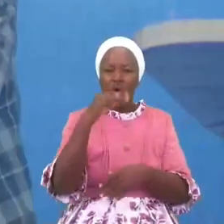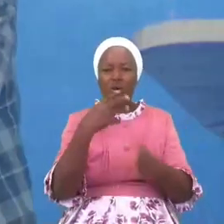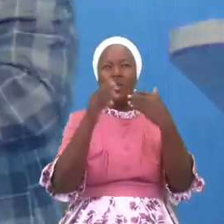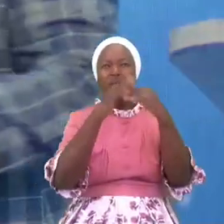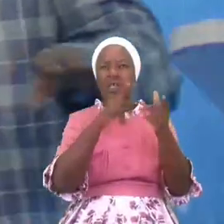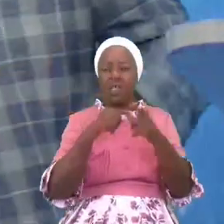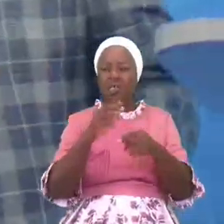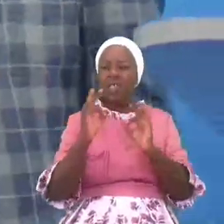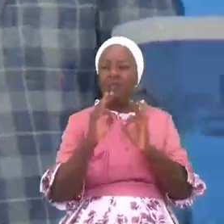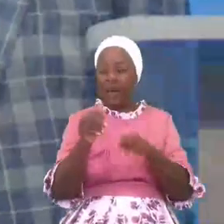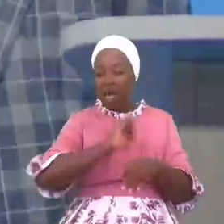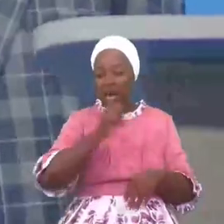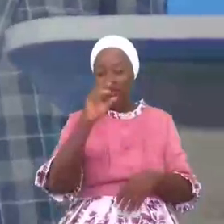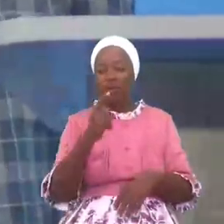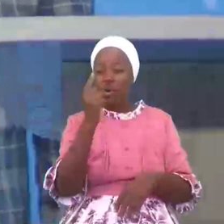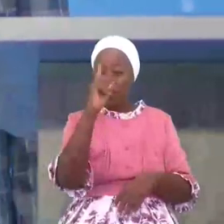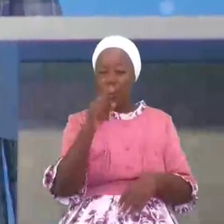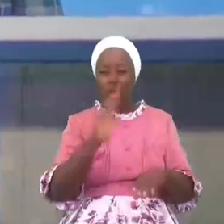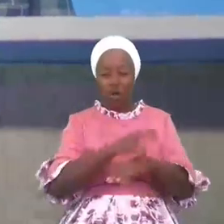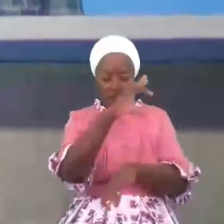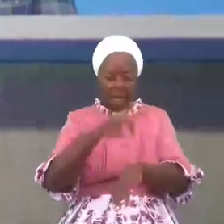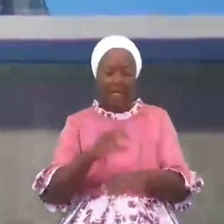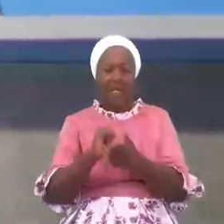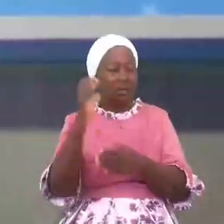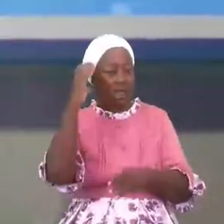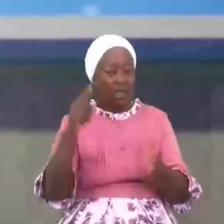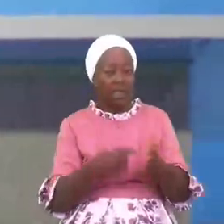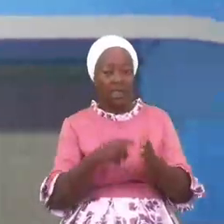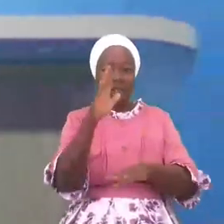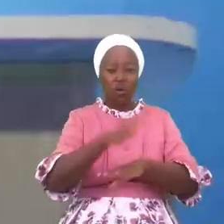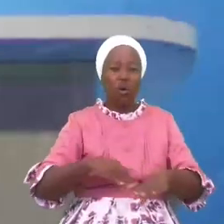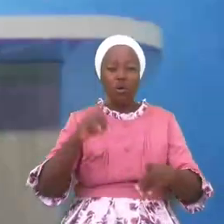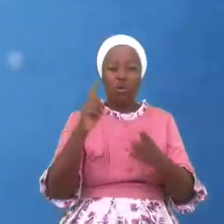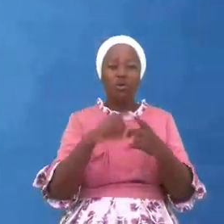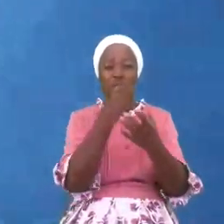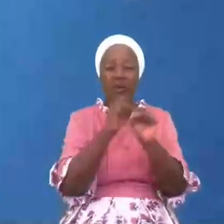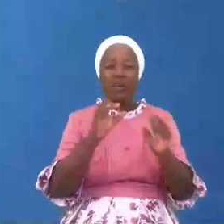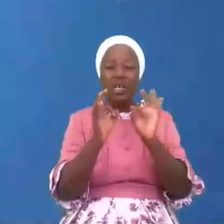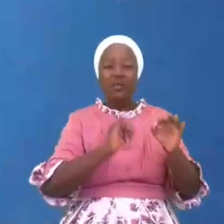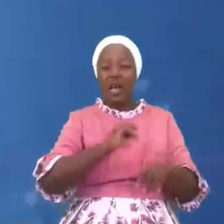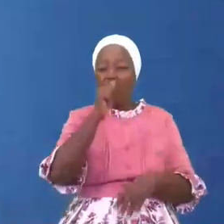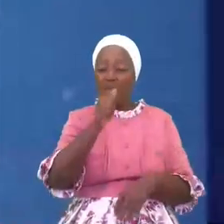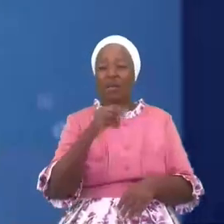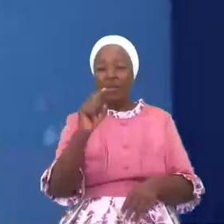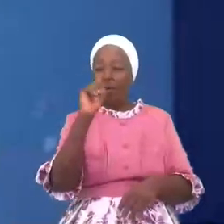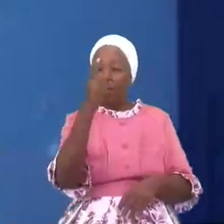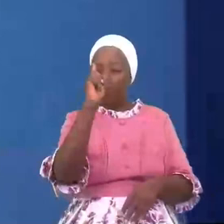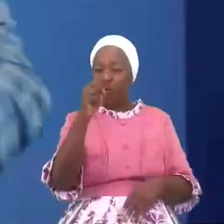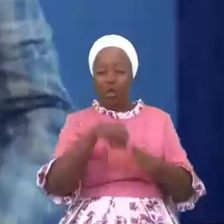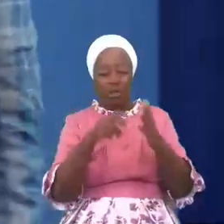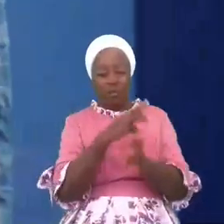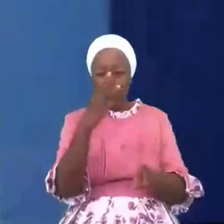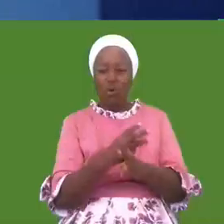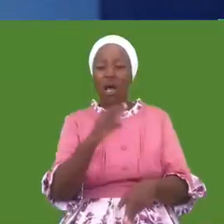repentance, qui entend la voix à la justice, qui entend l'appel au salut. Alors si je suis le seul dans le